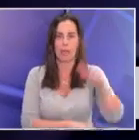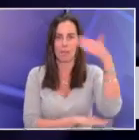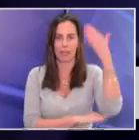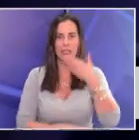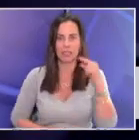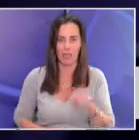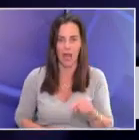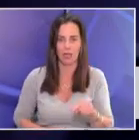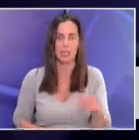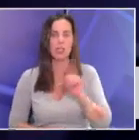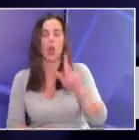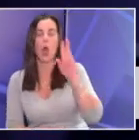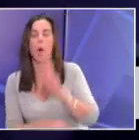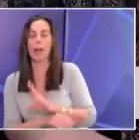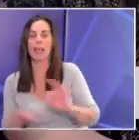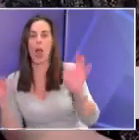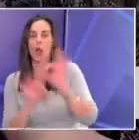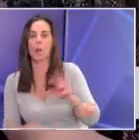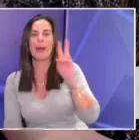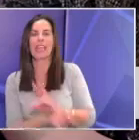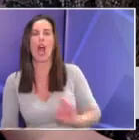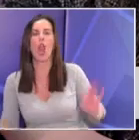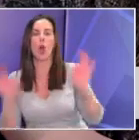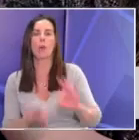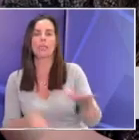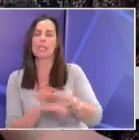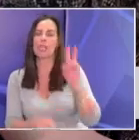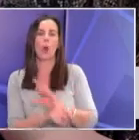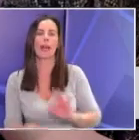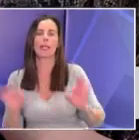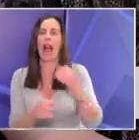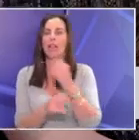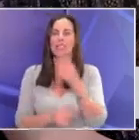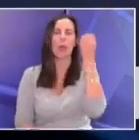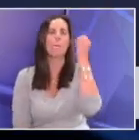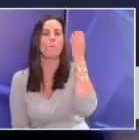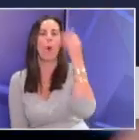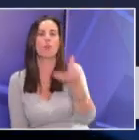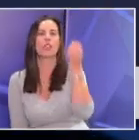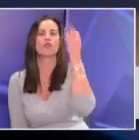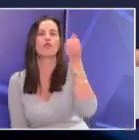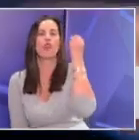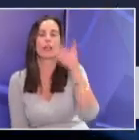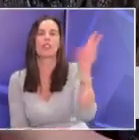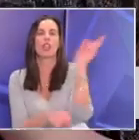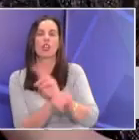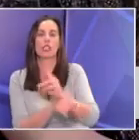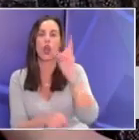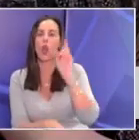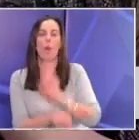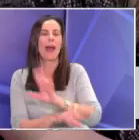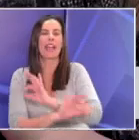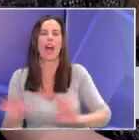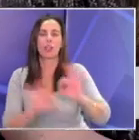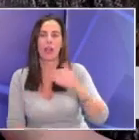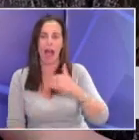מדינת ישראל. זה לא מגן על כלום. שמגן על יום העצמאות של מדינת ישראל. זה שטויות וזה שקל, זה לא מגן על שום